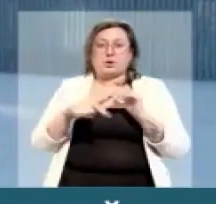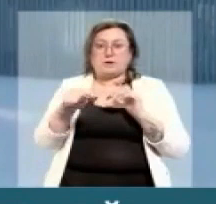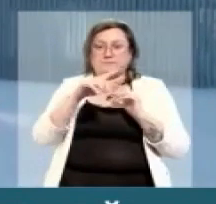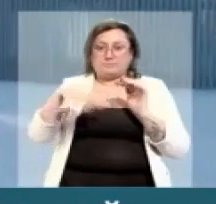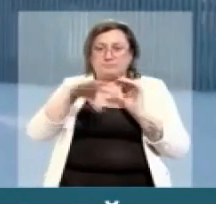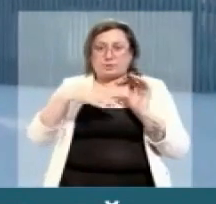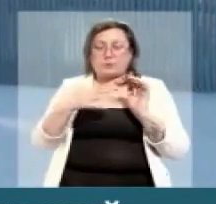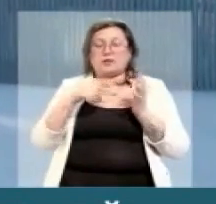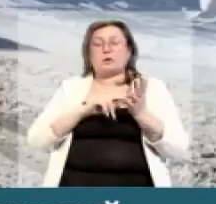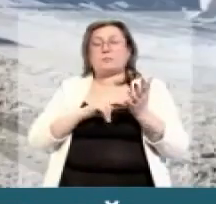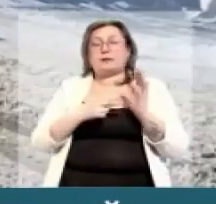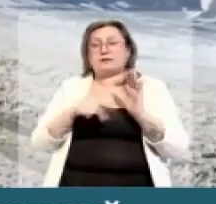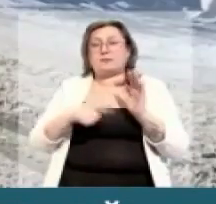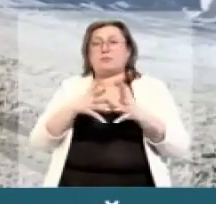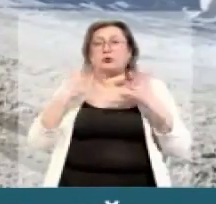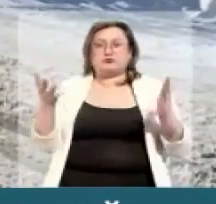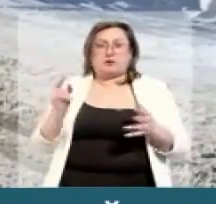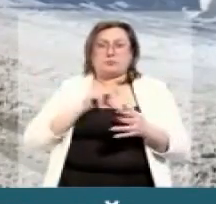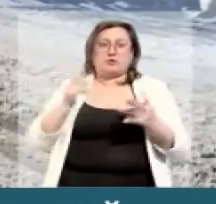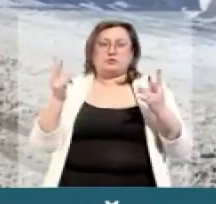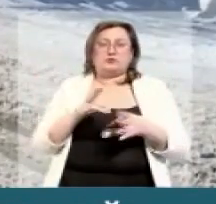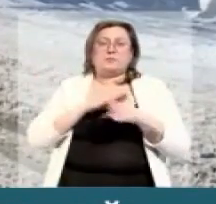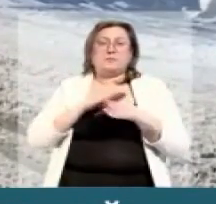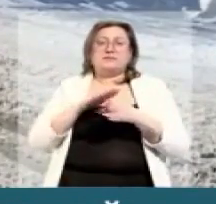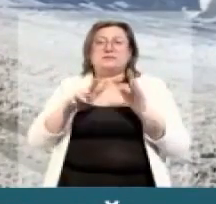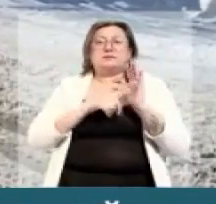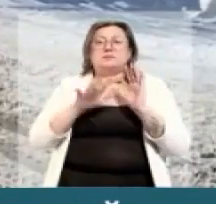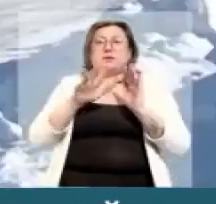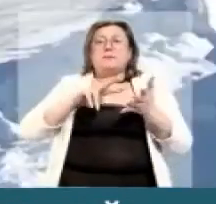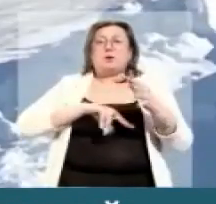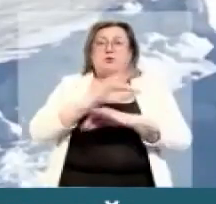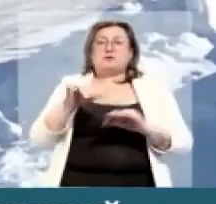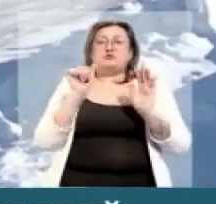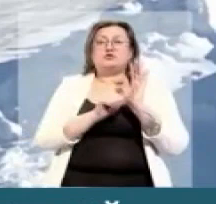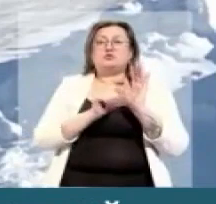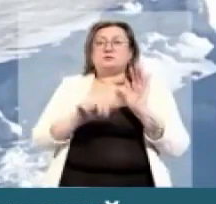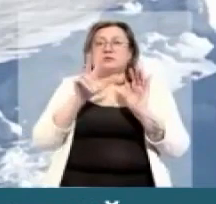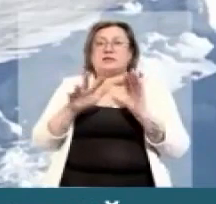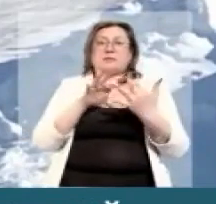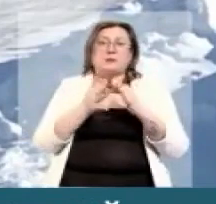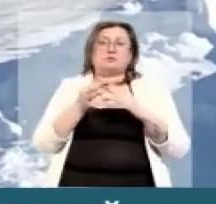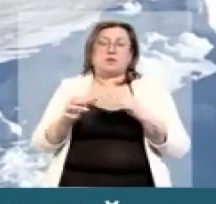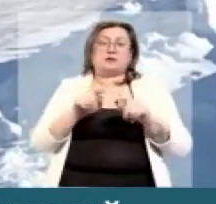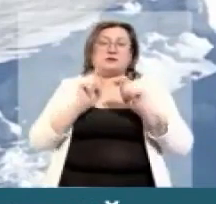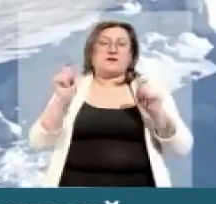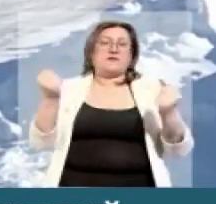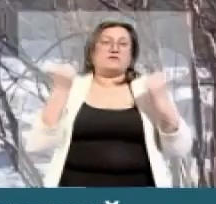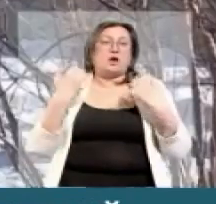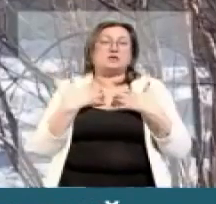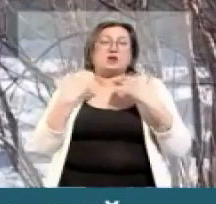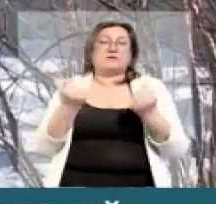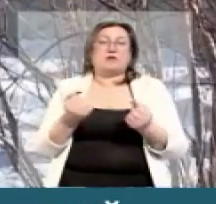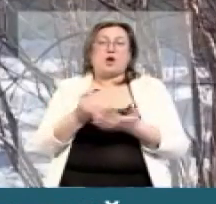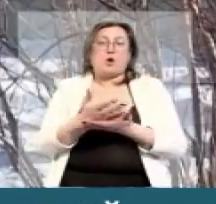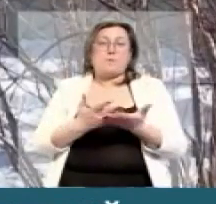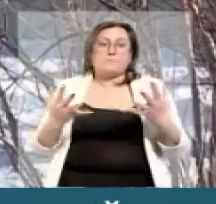год в районах запланирована большая работа. Необходимо реализовать 75 проектов в 63 селах. Запустят